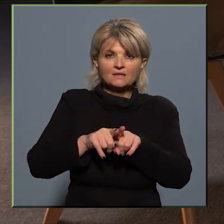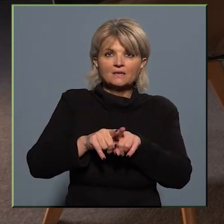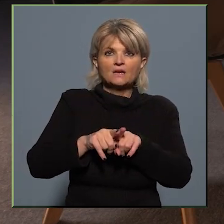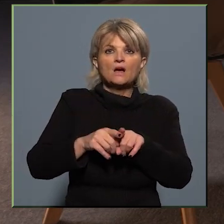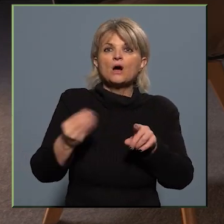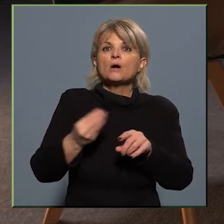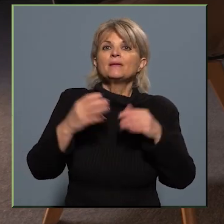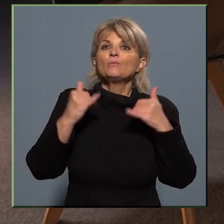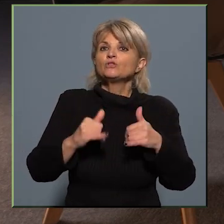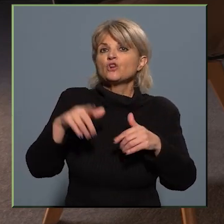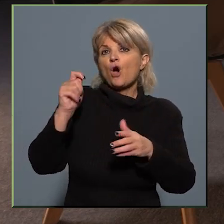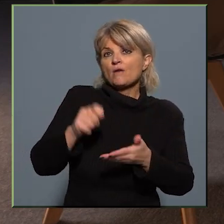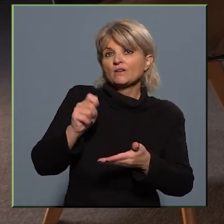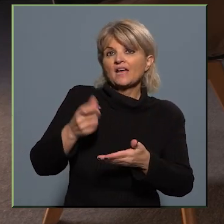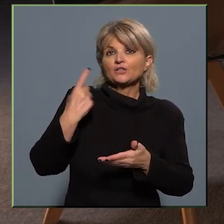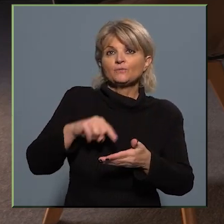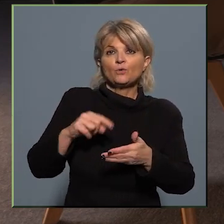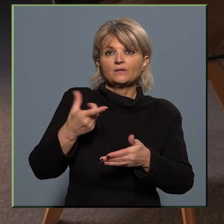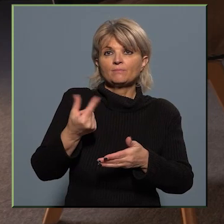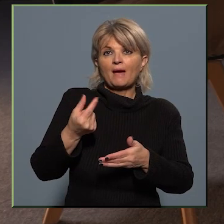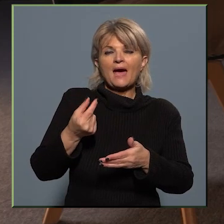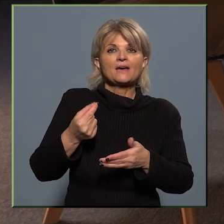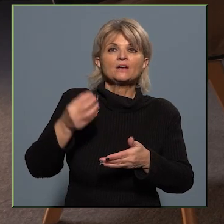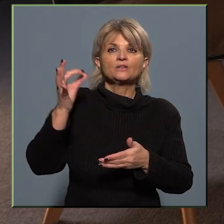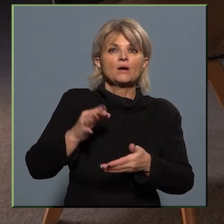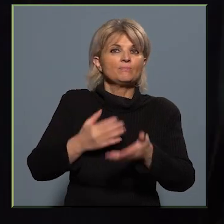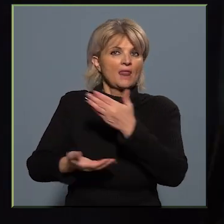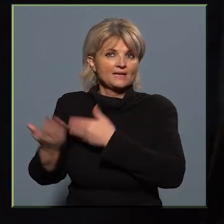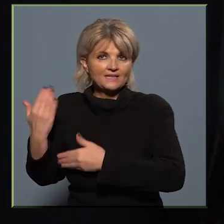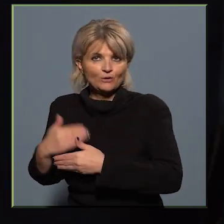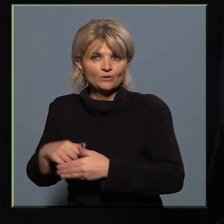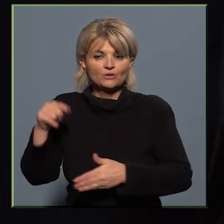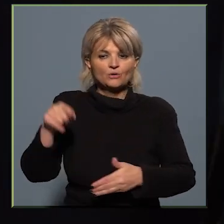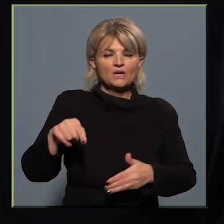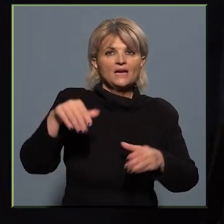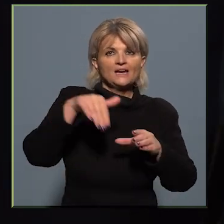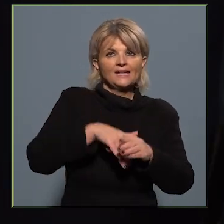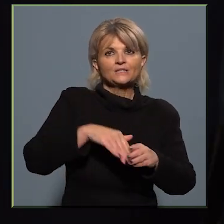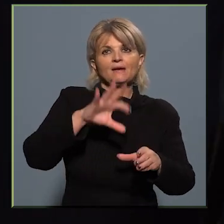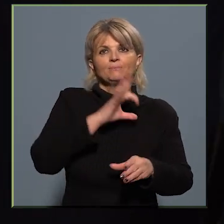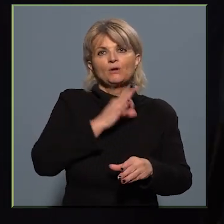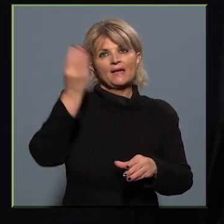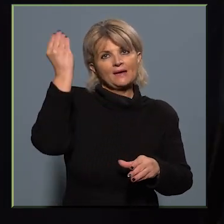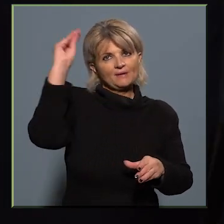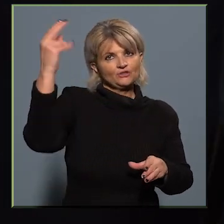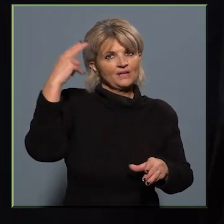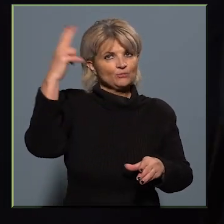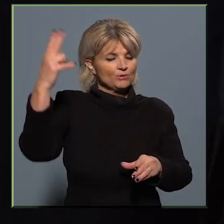avatása megtörtént néhány nappal ezelőtt. Ott volt polgármester úr, láttam,